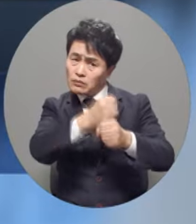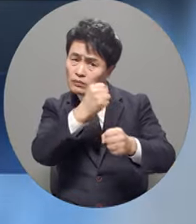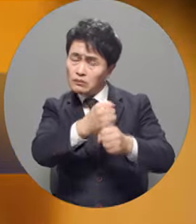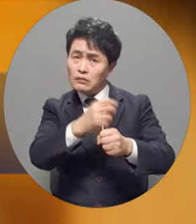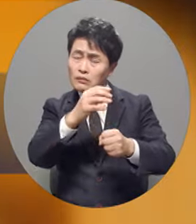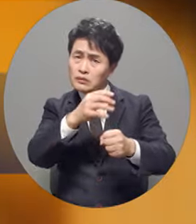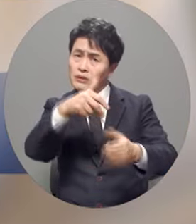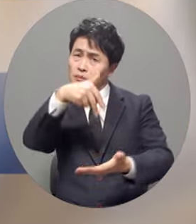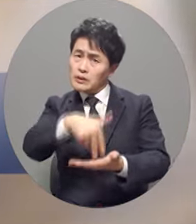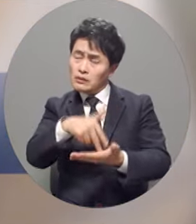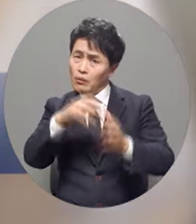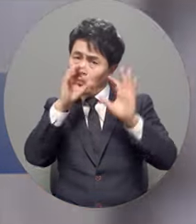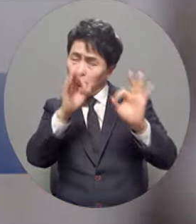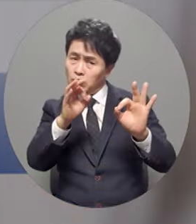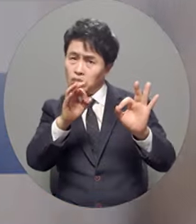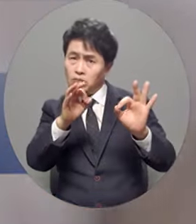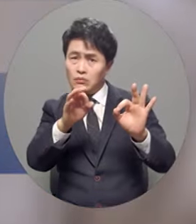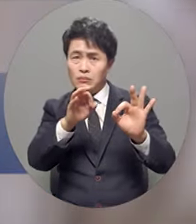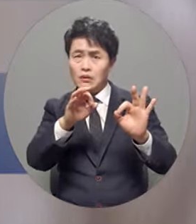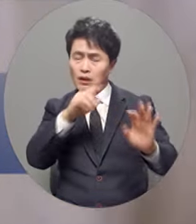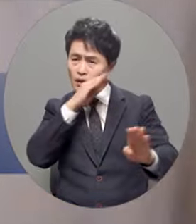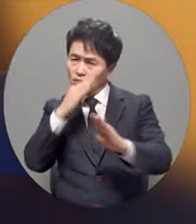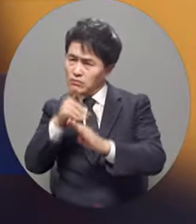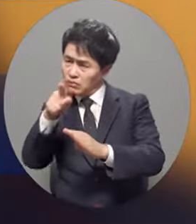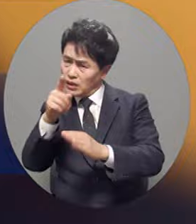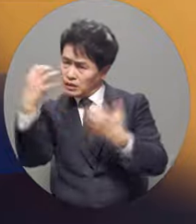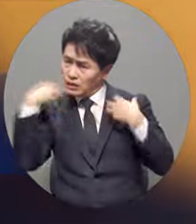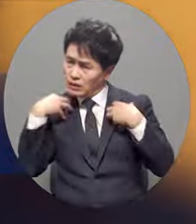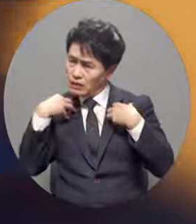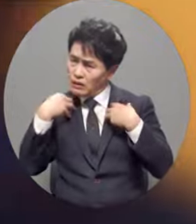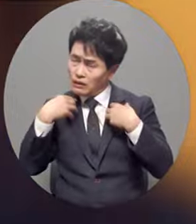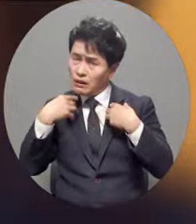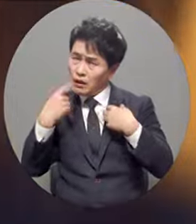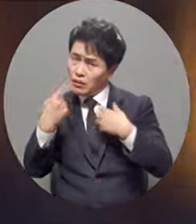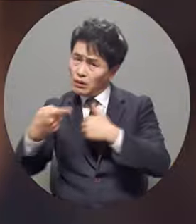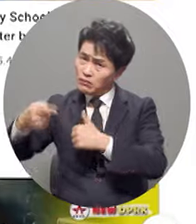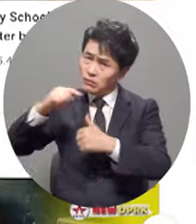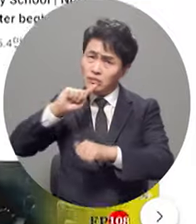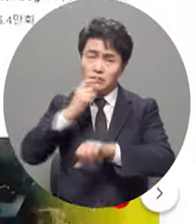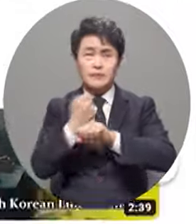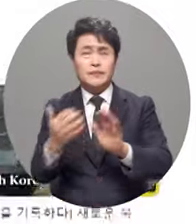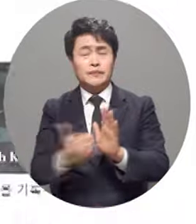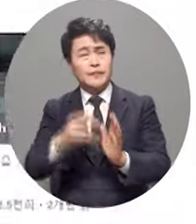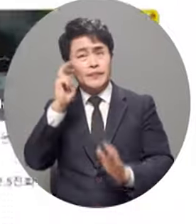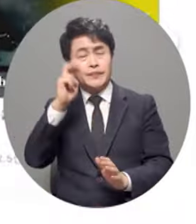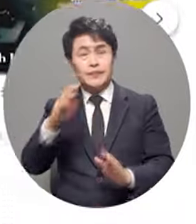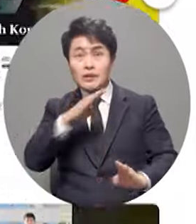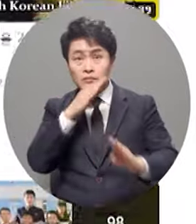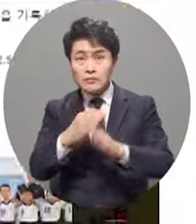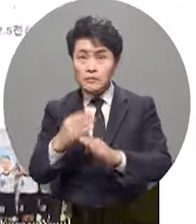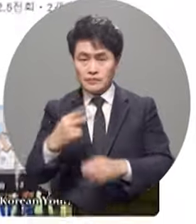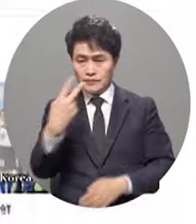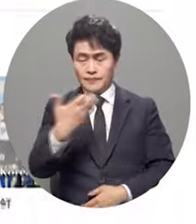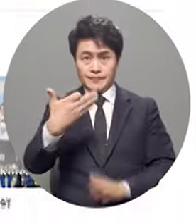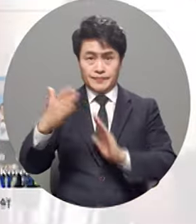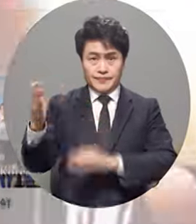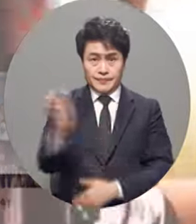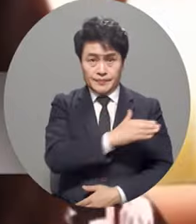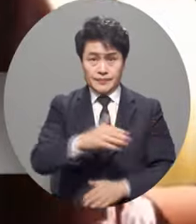있어서는 좀 그래도 당국에 대입이 좀 있지 않았을까라고 추정은 해 볼 수 있을 것 같습니다 북한은 지난 2019년을